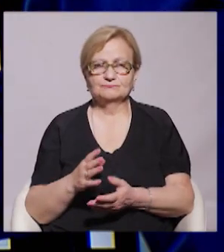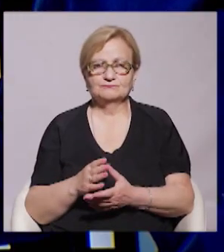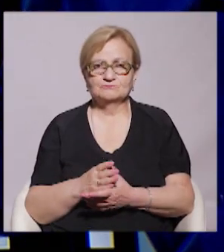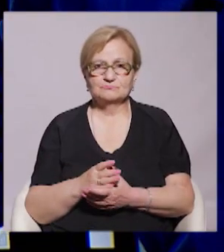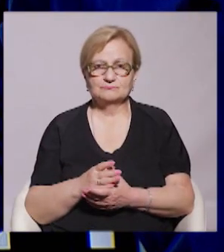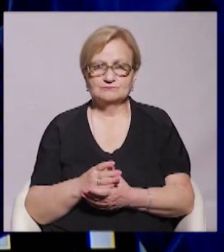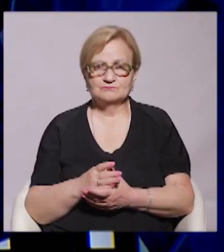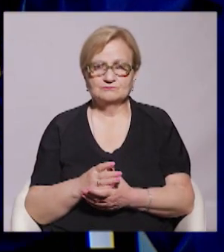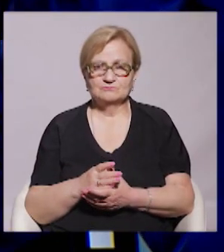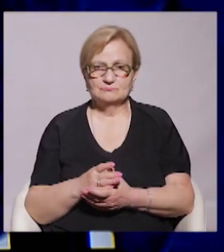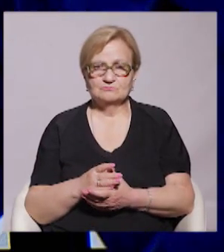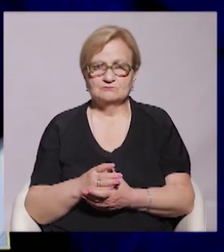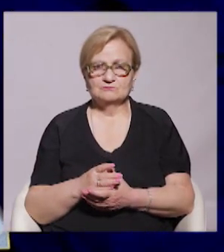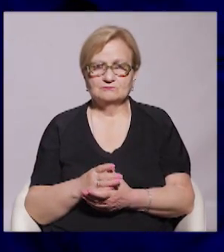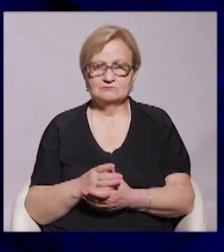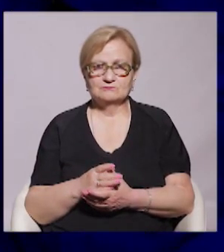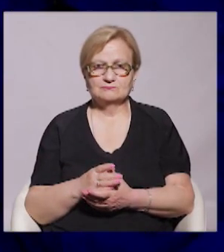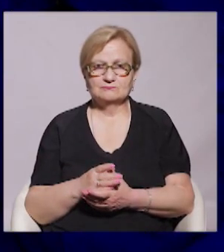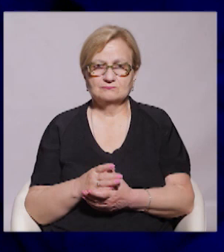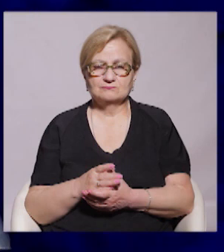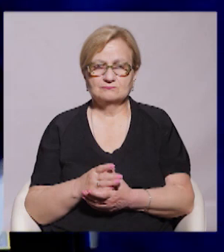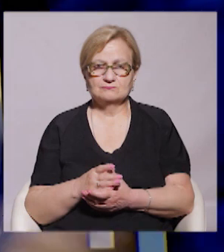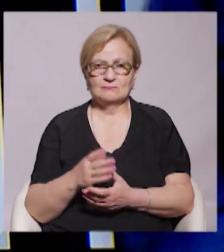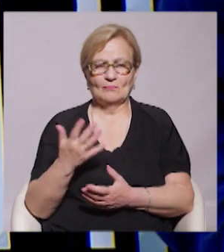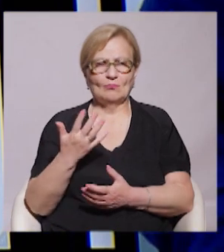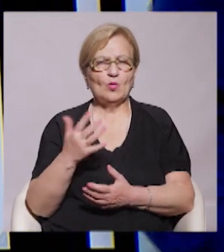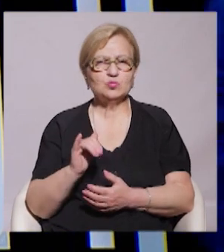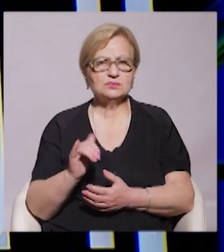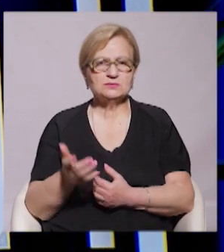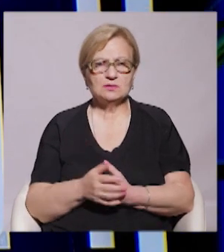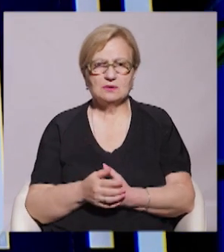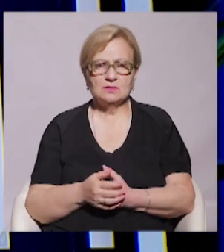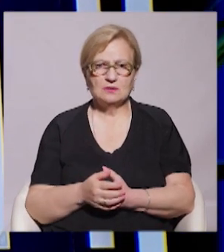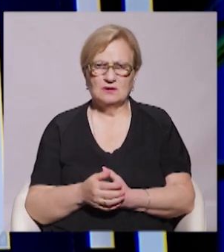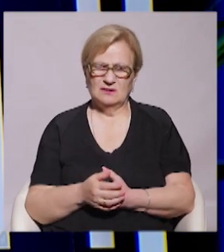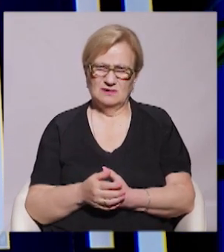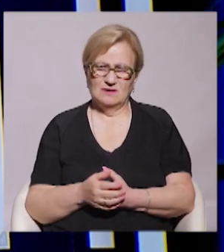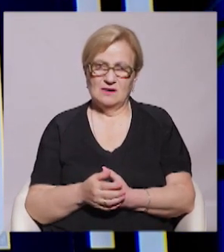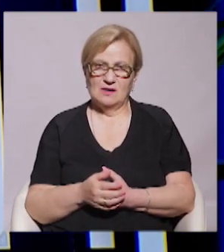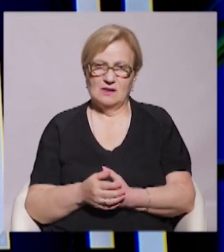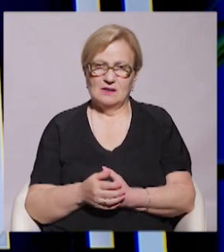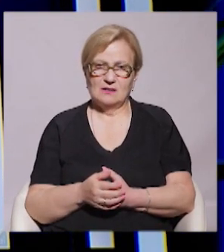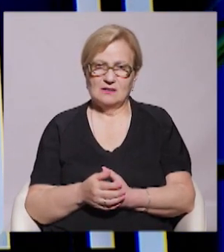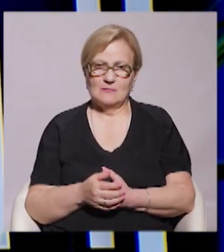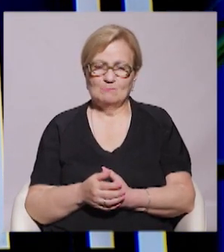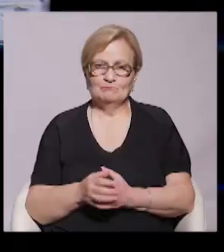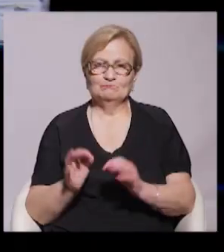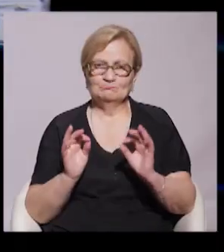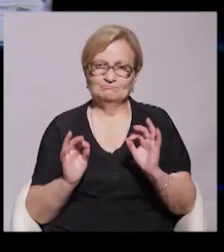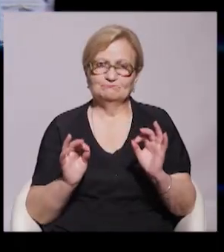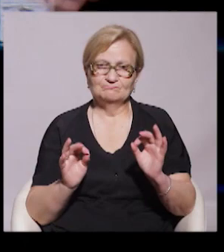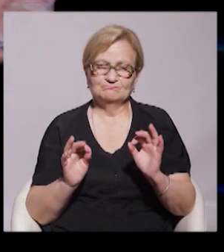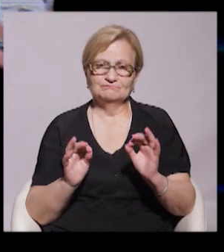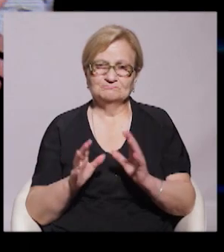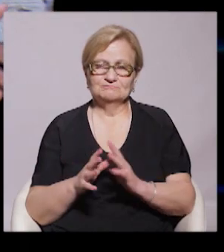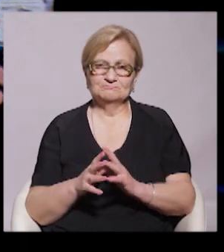აქ, მეოთხე აქ და აი მეხუთე. თუ არა, ეს 2-იანია, მართალია. ყოჩახ.